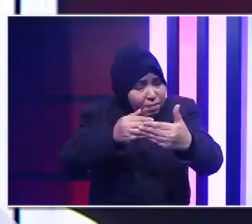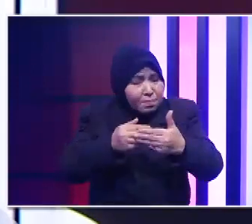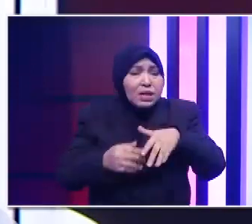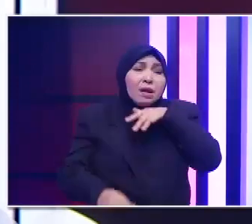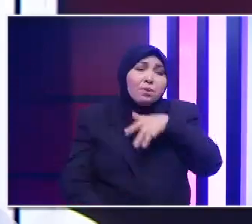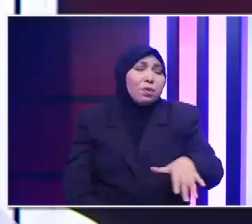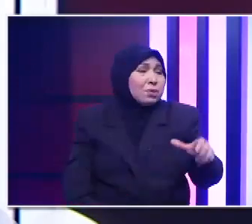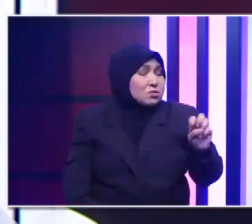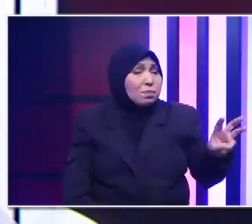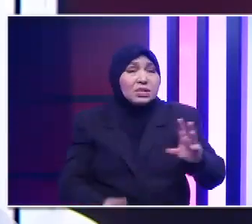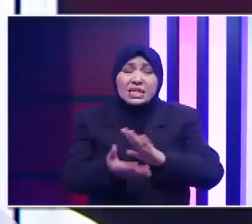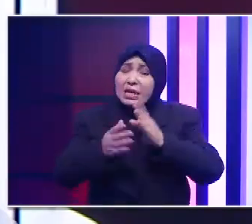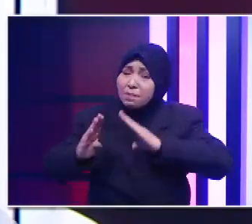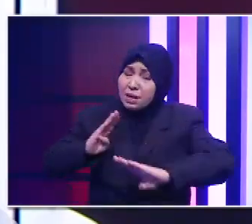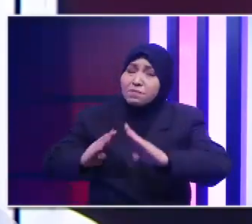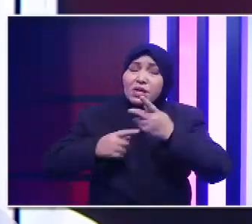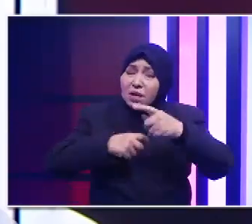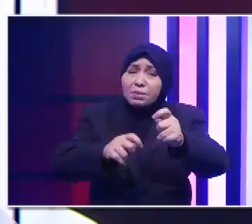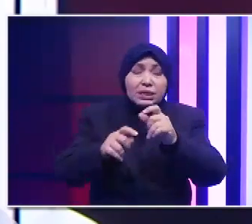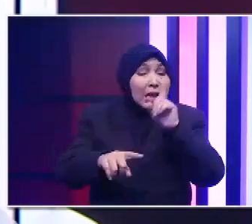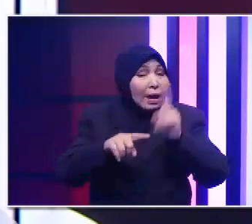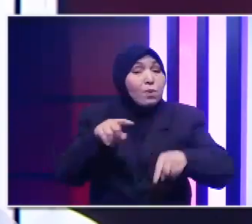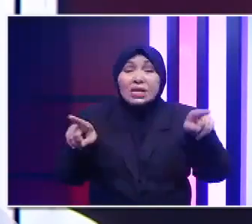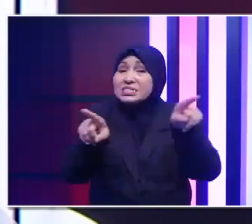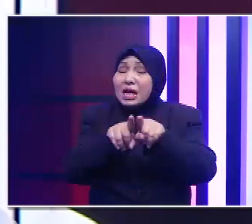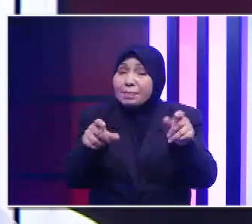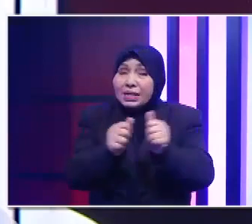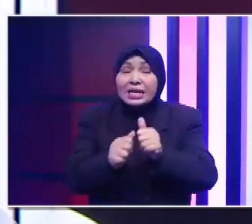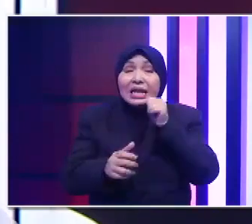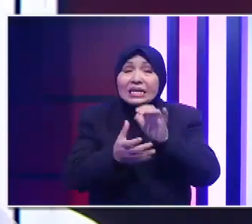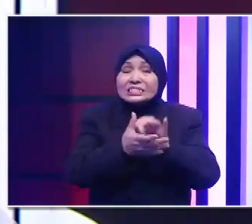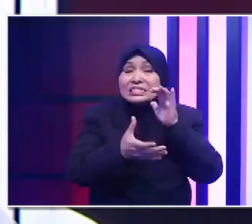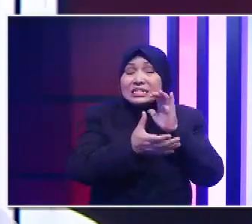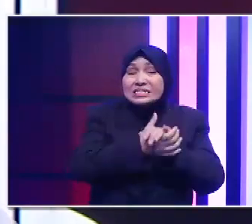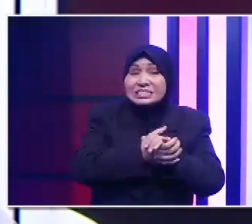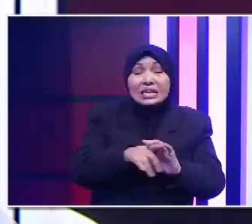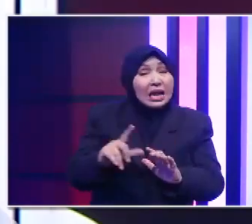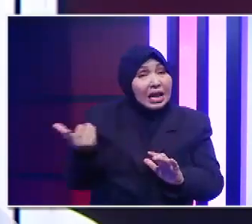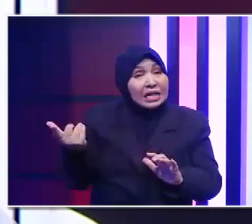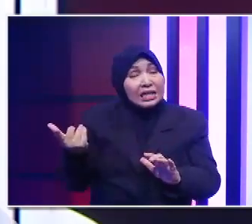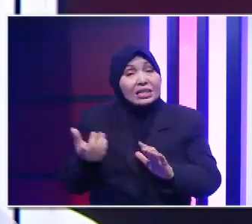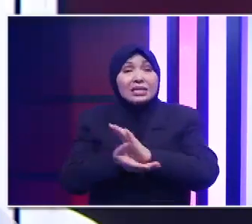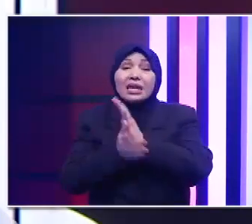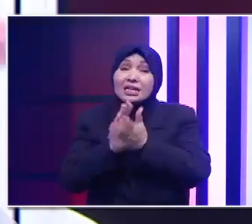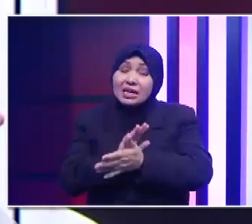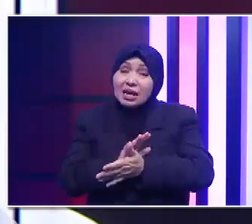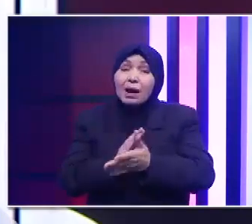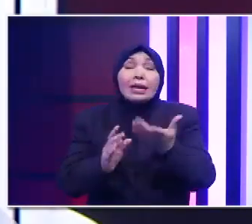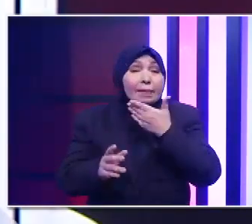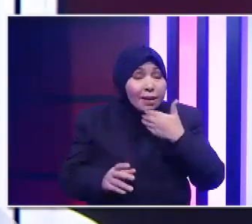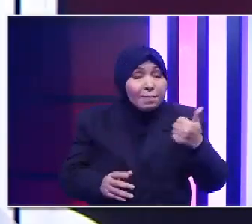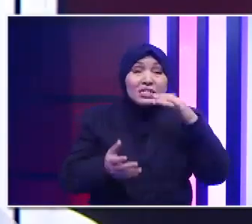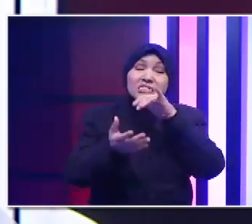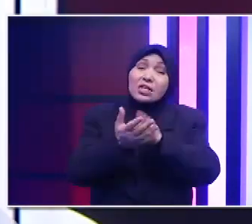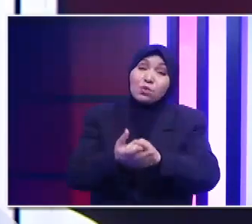salam Jadi tindak-tanduk mereka tidak boleh sama seperti istri-istri yang yang lain oke dan menarik juga